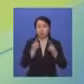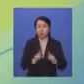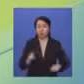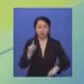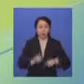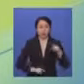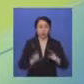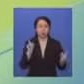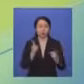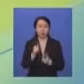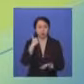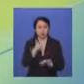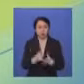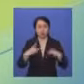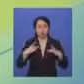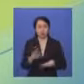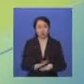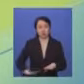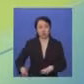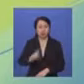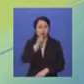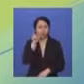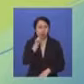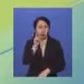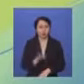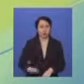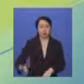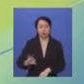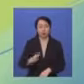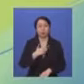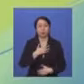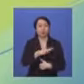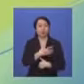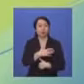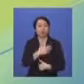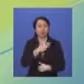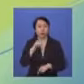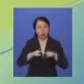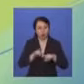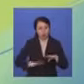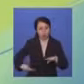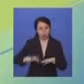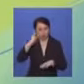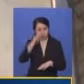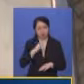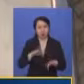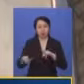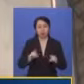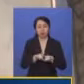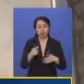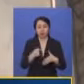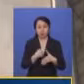по-особенному патриотично встречает главный праздник страны молодежь области. «Мой флаг, моя родина» в республиканской акции под